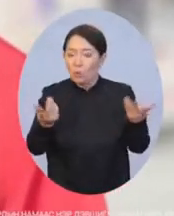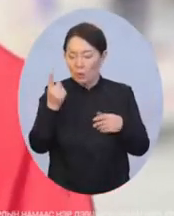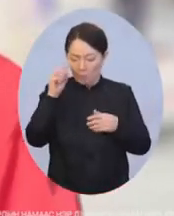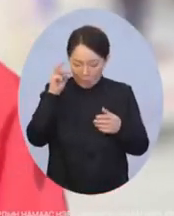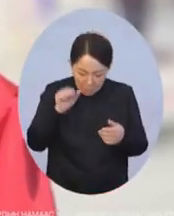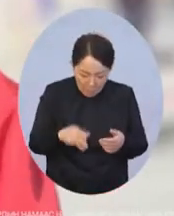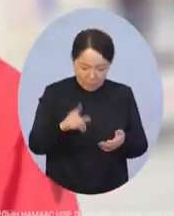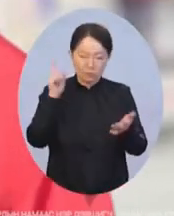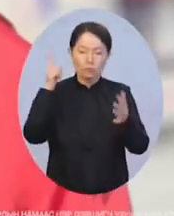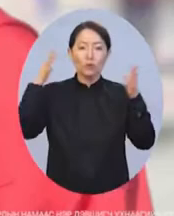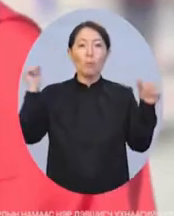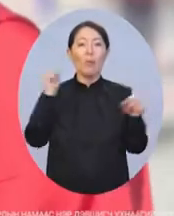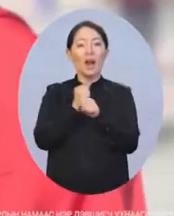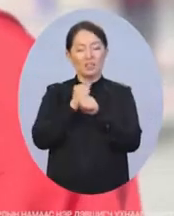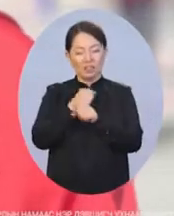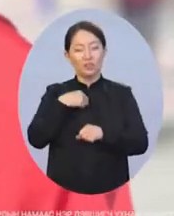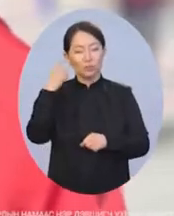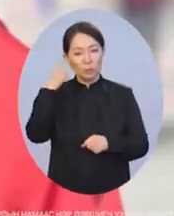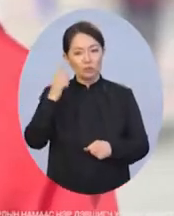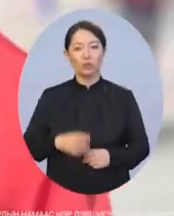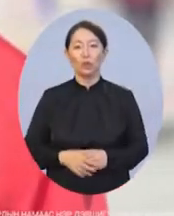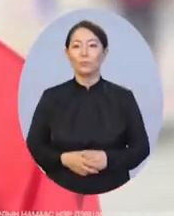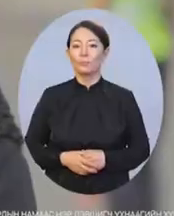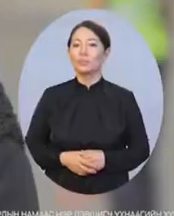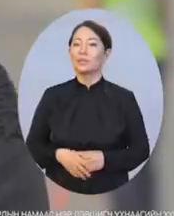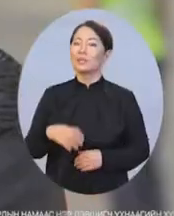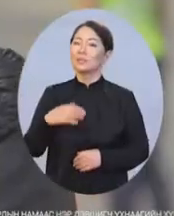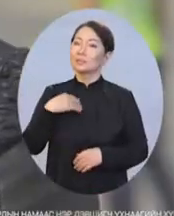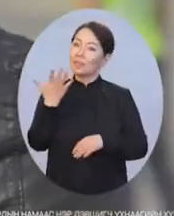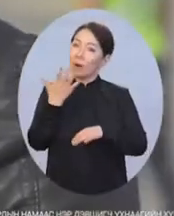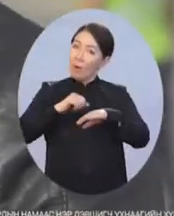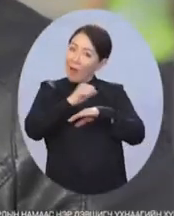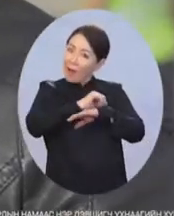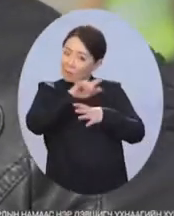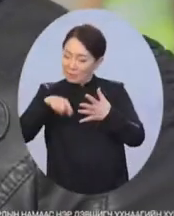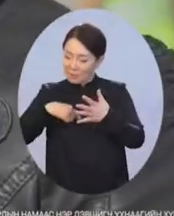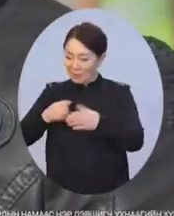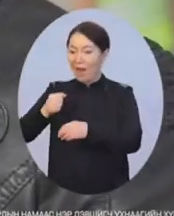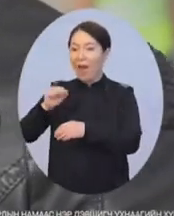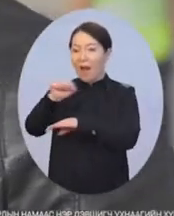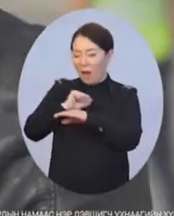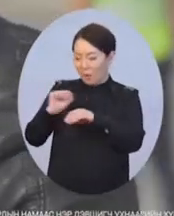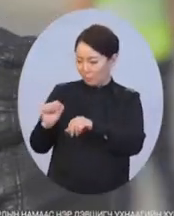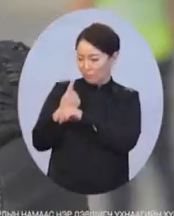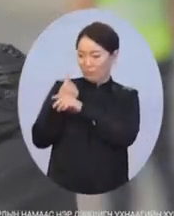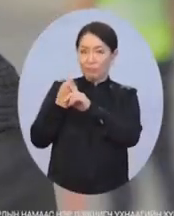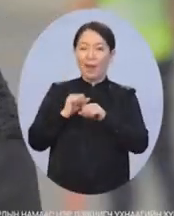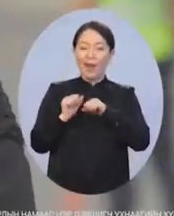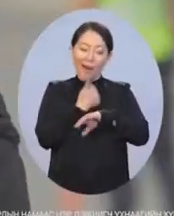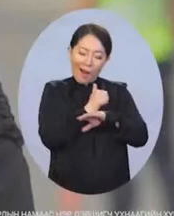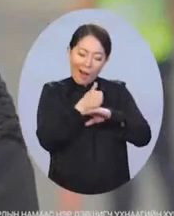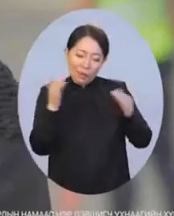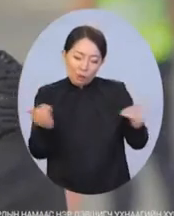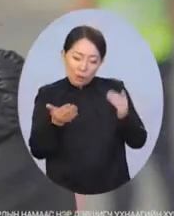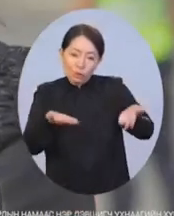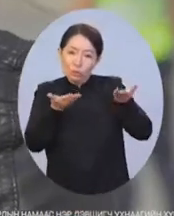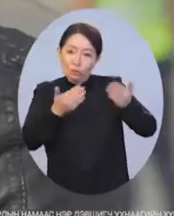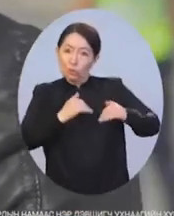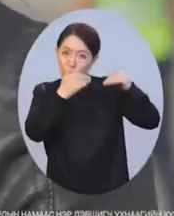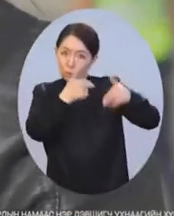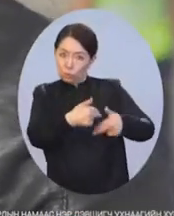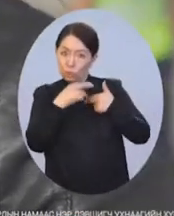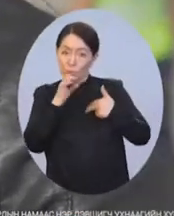гэдэг нь маш том ажил гэж би өөрөө хувьдаа бодож байгаа. Таван аймагаас манай аймгийг аялал жуулчлалын